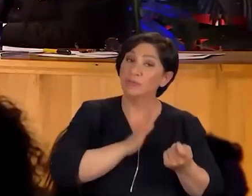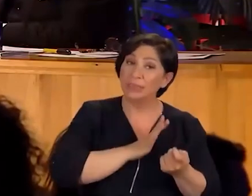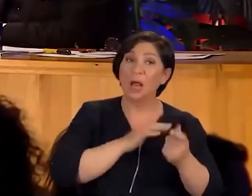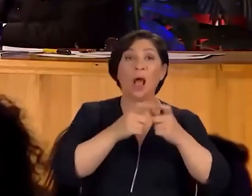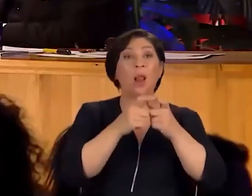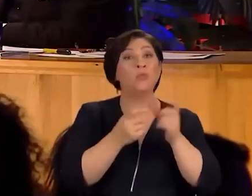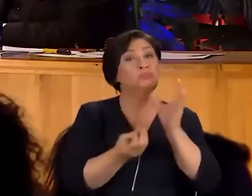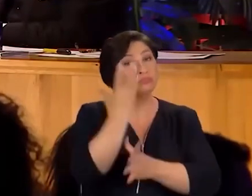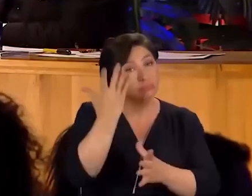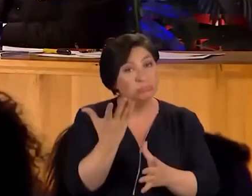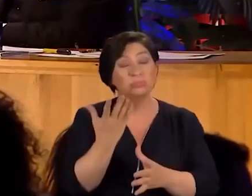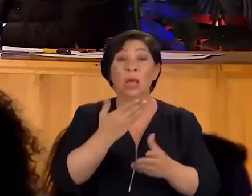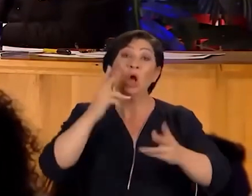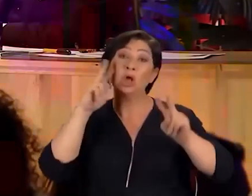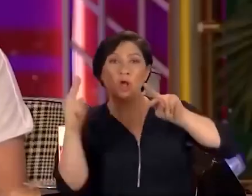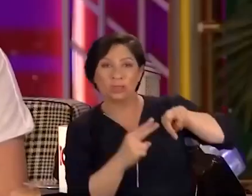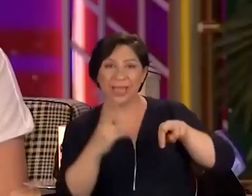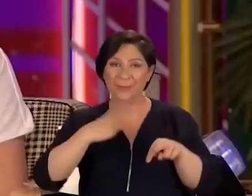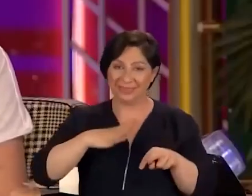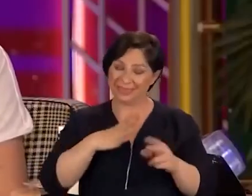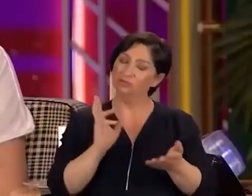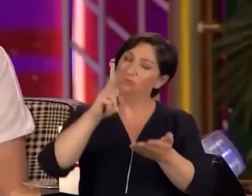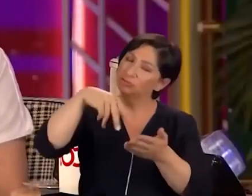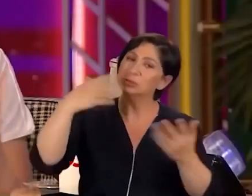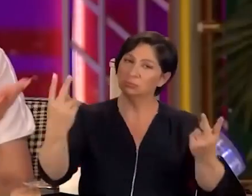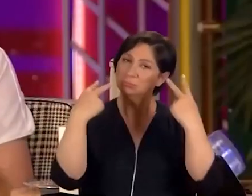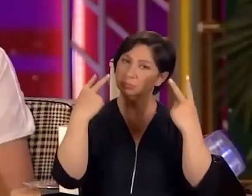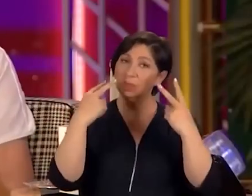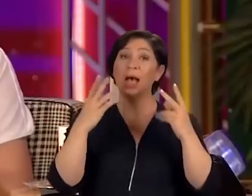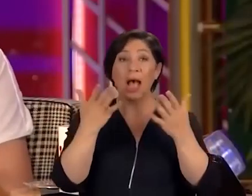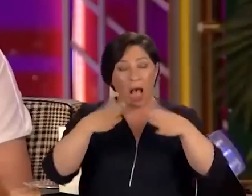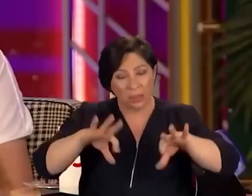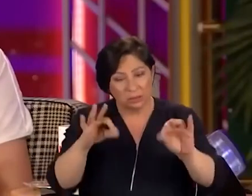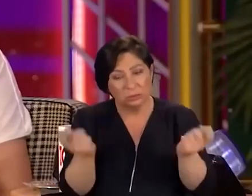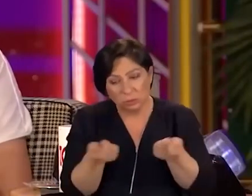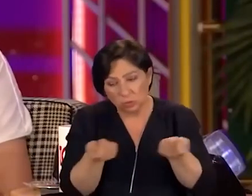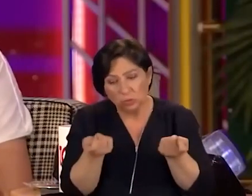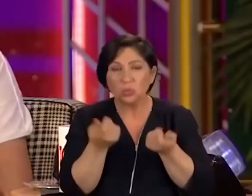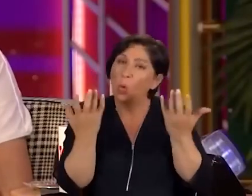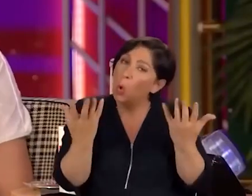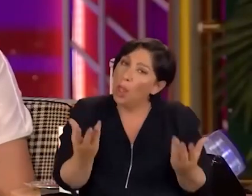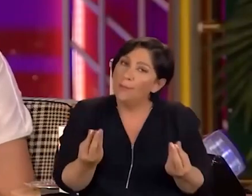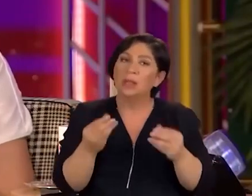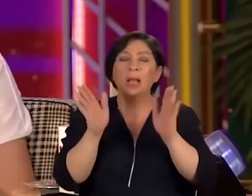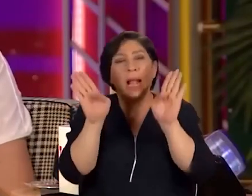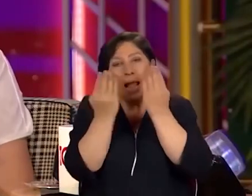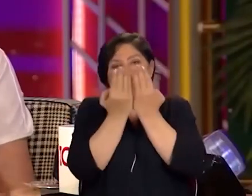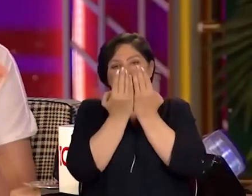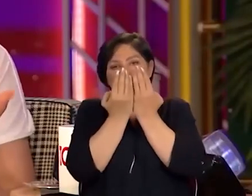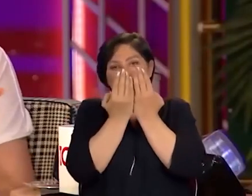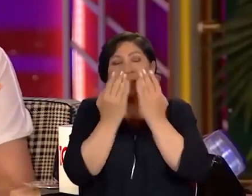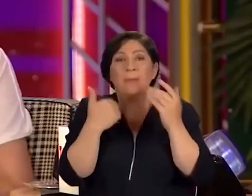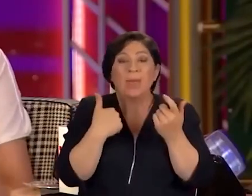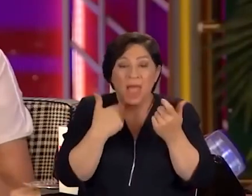şey çıkarmışsındır, sunmak istersin, çıkarsın. Yoksa hazırlık yapıyorsundur, bir şeyler için çalışıyorsundur, kapanırsın.